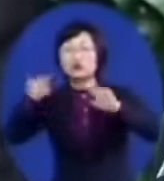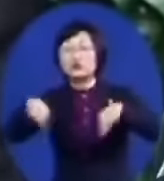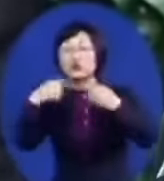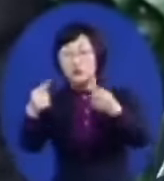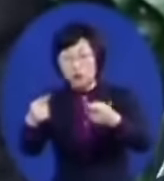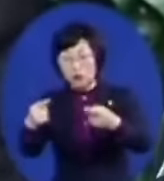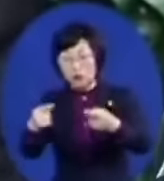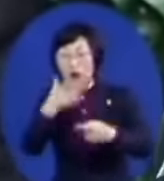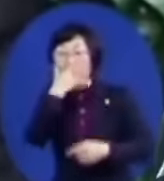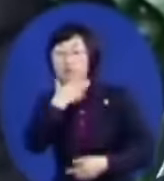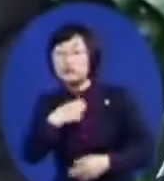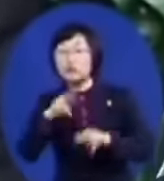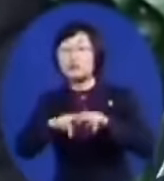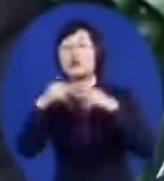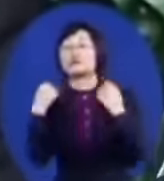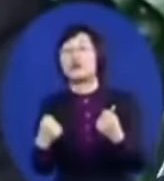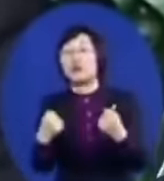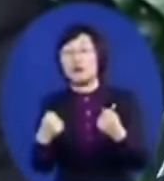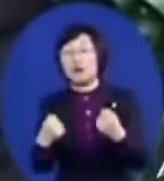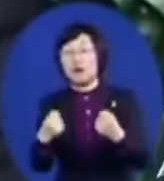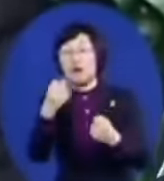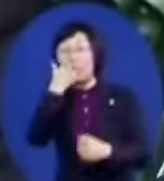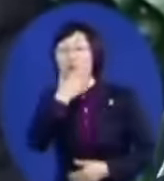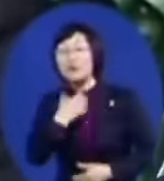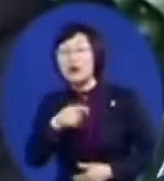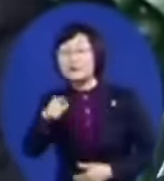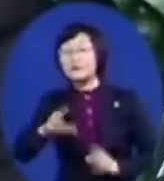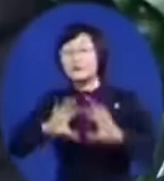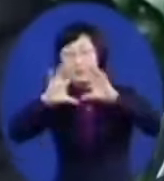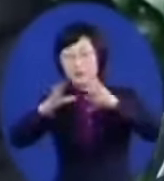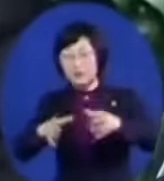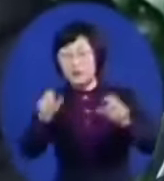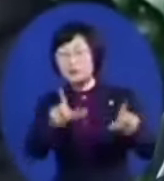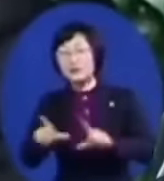계시는데 아브라함은 이 세상에 있을 때